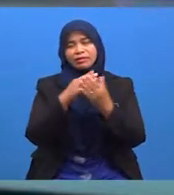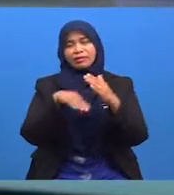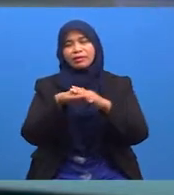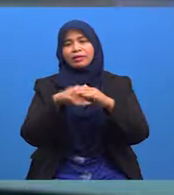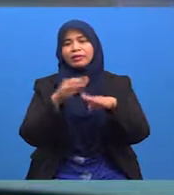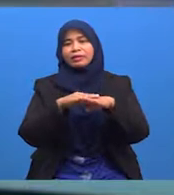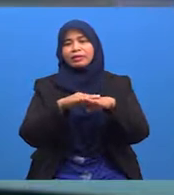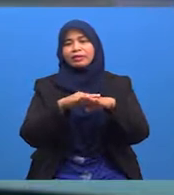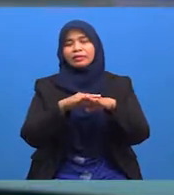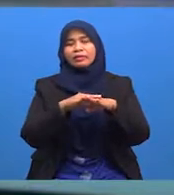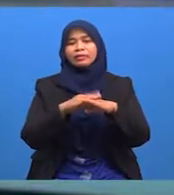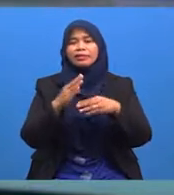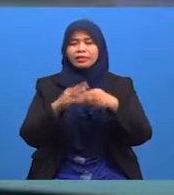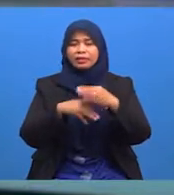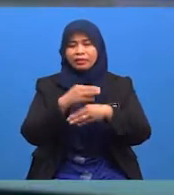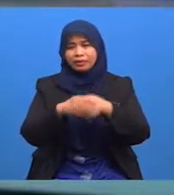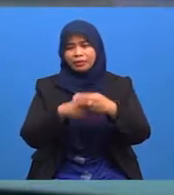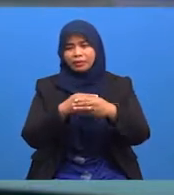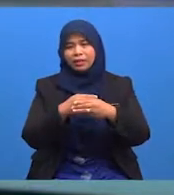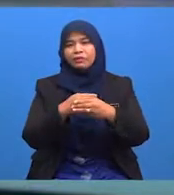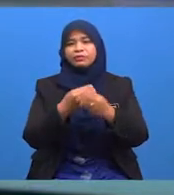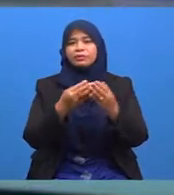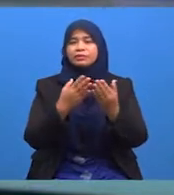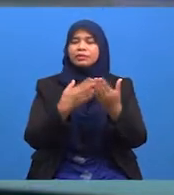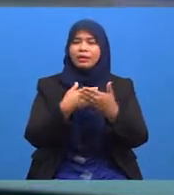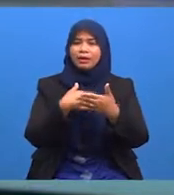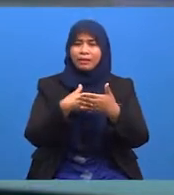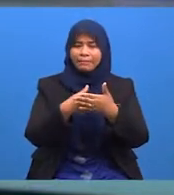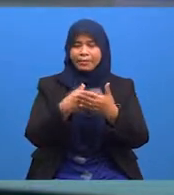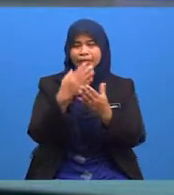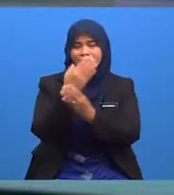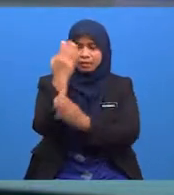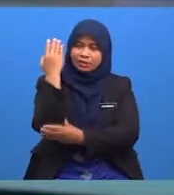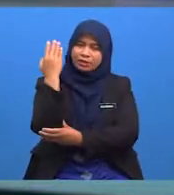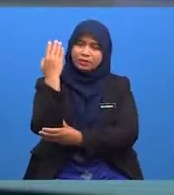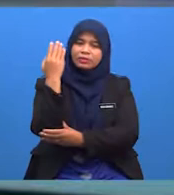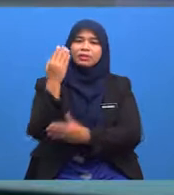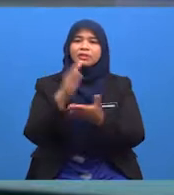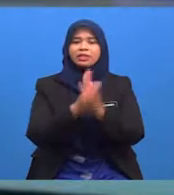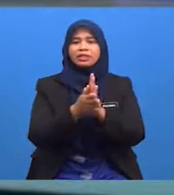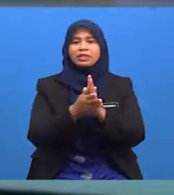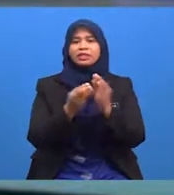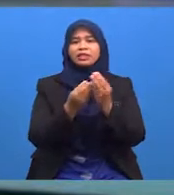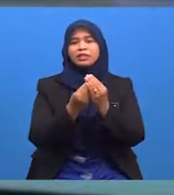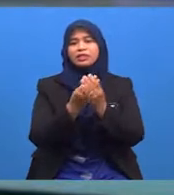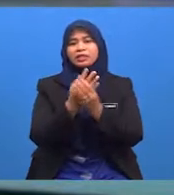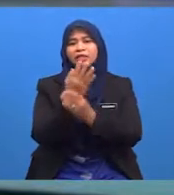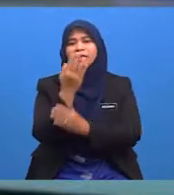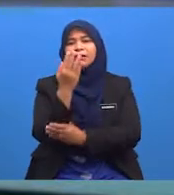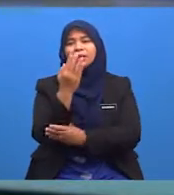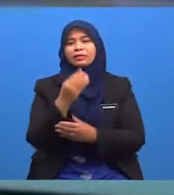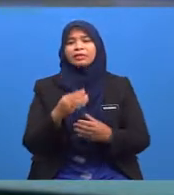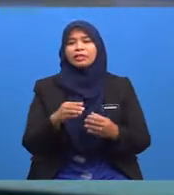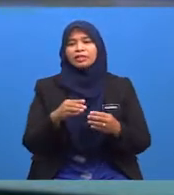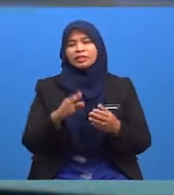Tangannya dibalut dari pergelangan tangan hingga ke siku. Maka jarinya adalah anggota yang berbaki